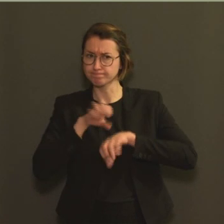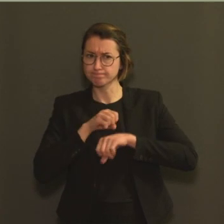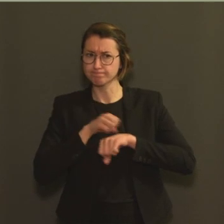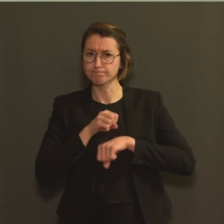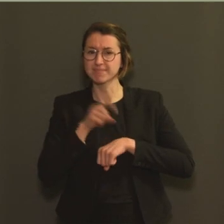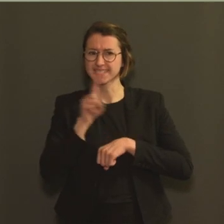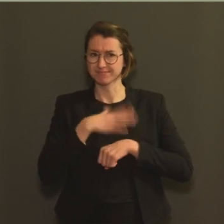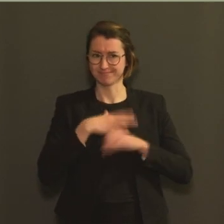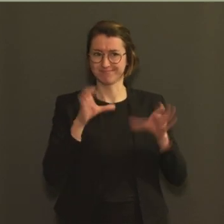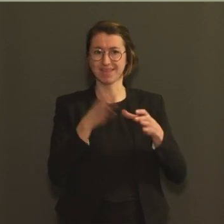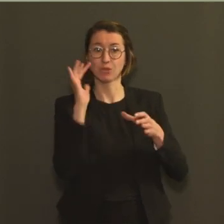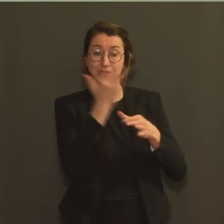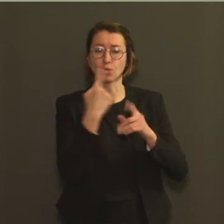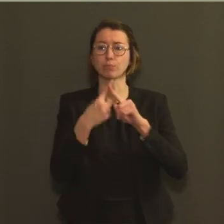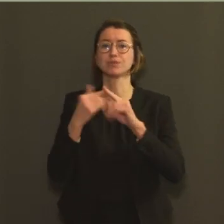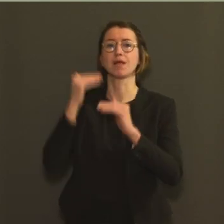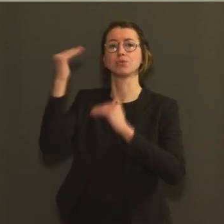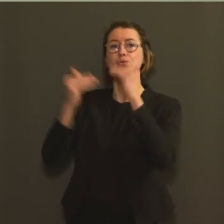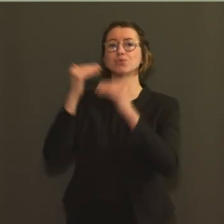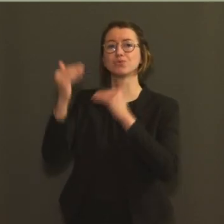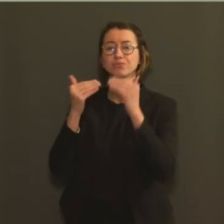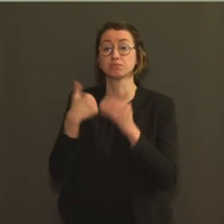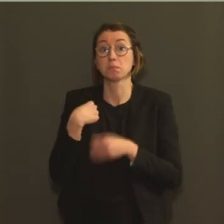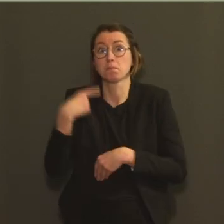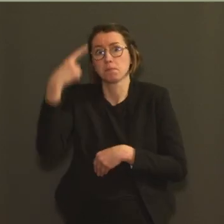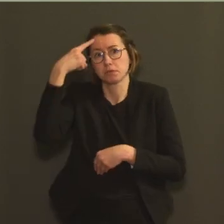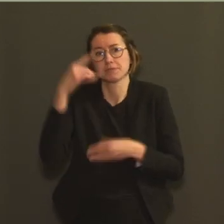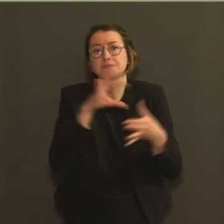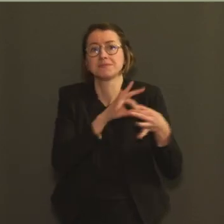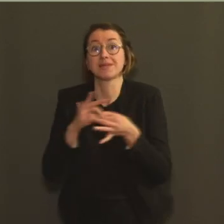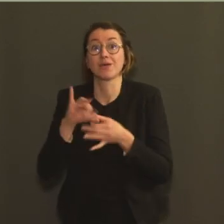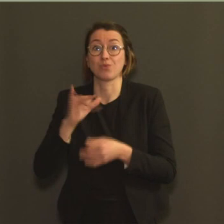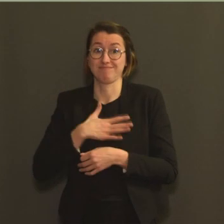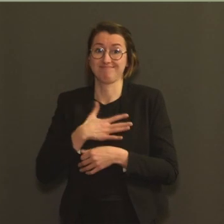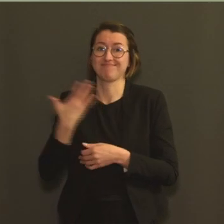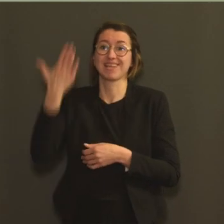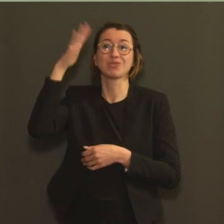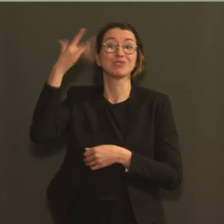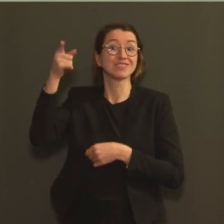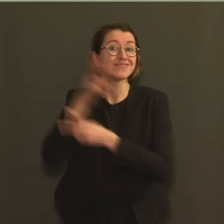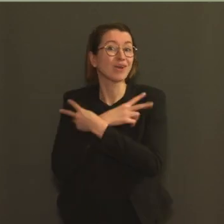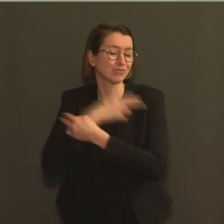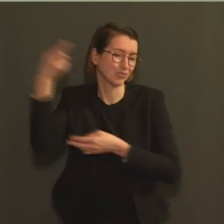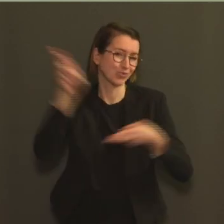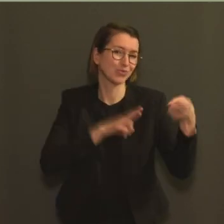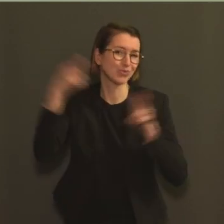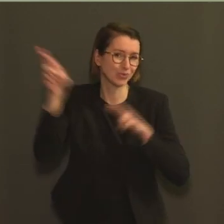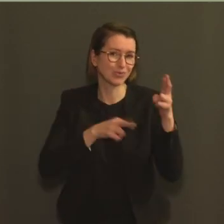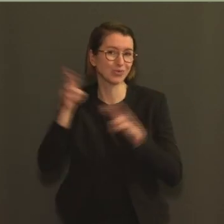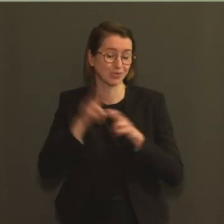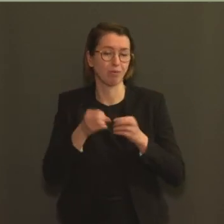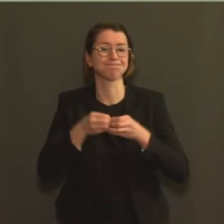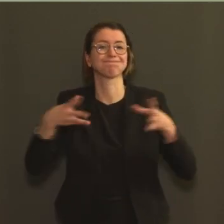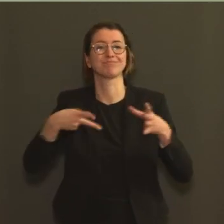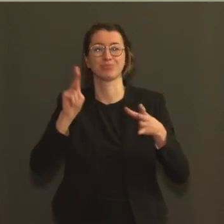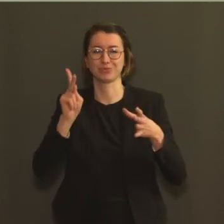liée à l'impact du retour des vacances. On a également une augmentation dans certaines provinces comme le